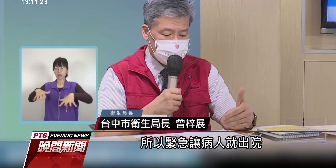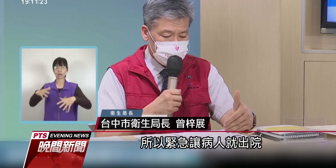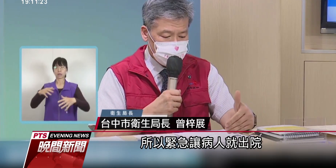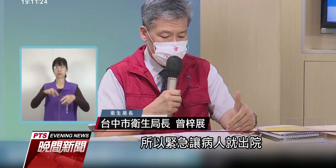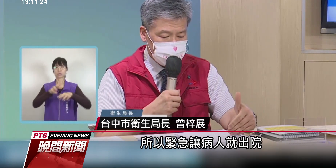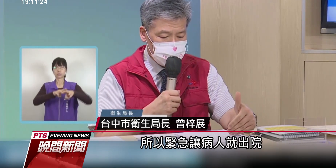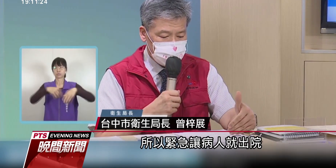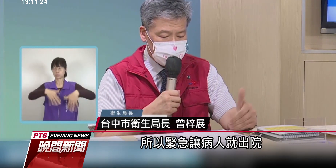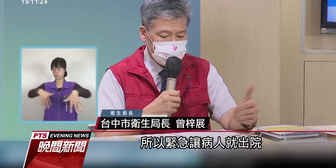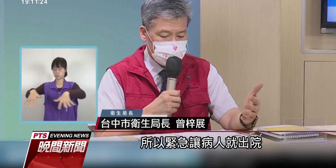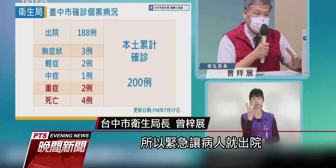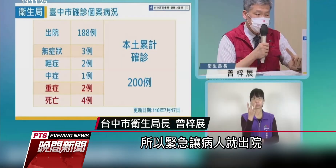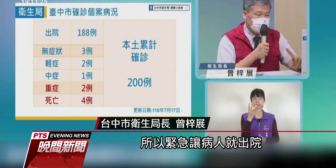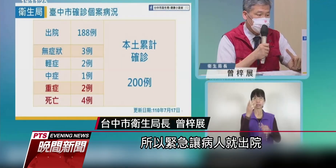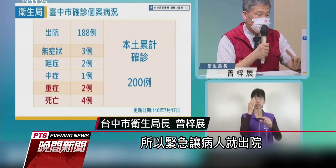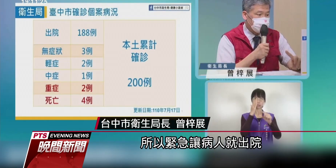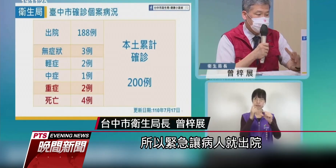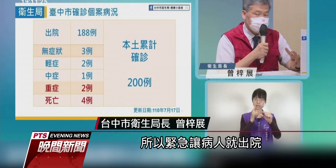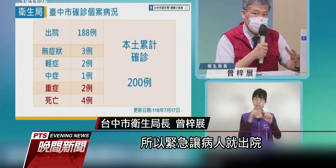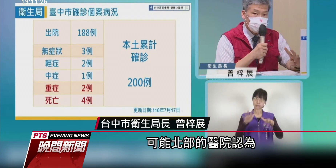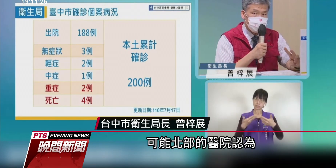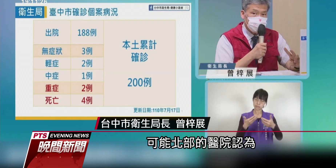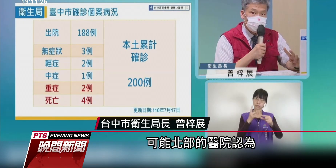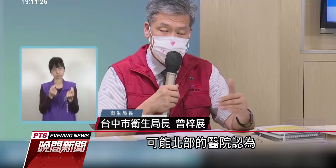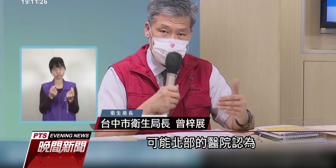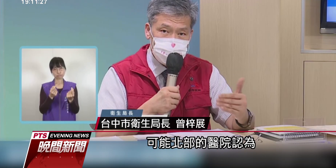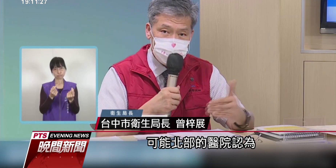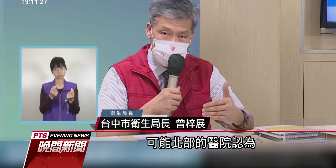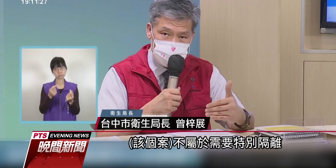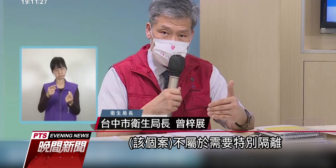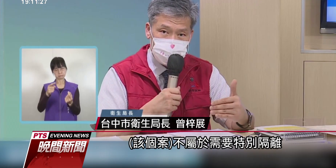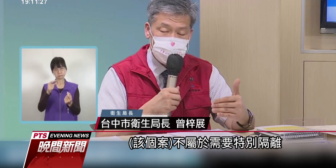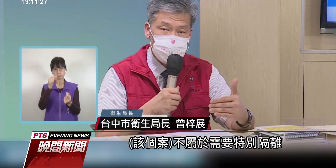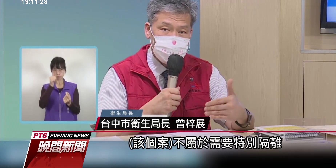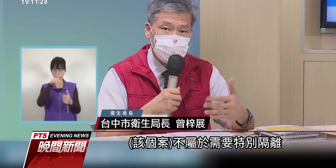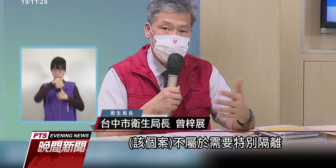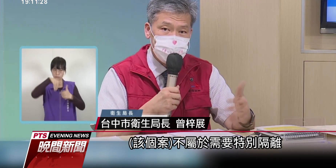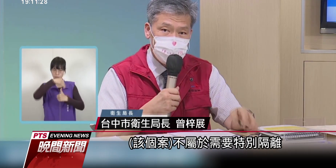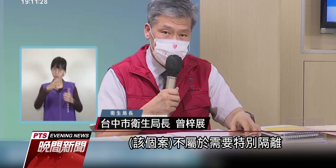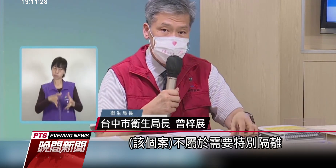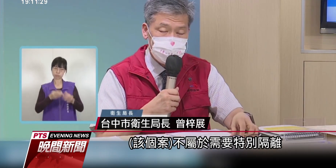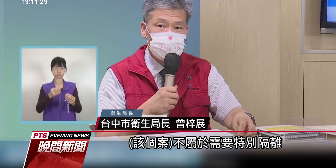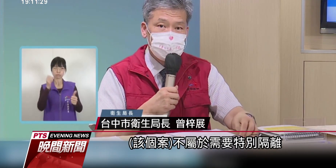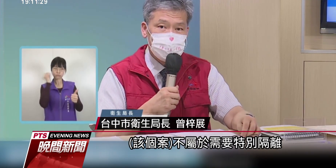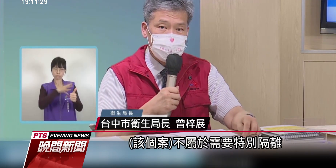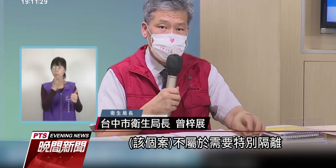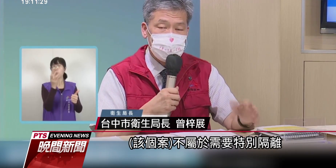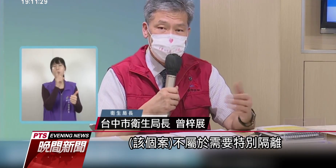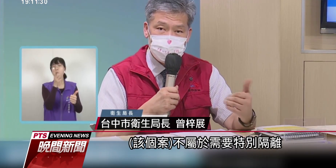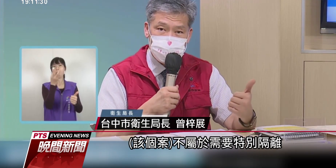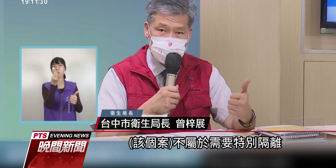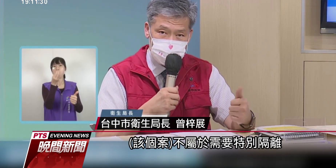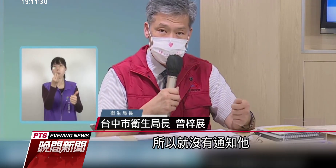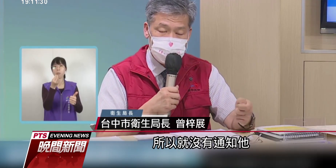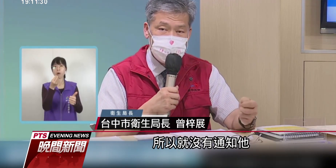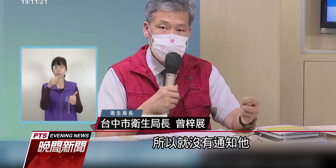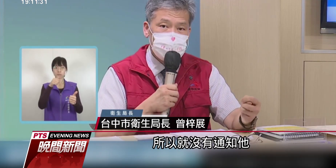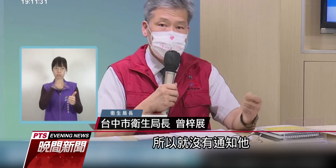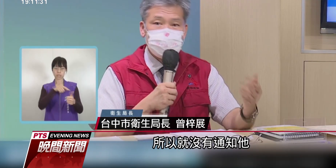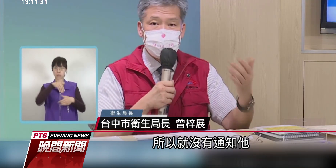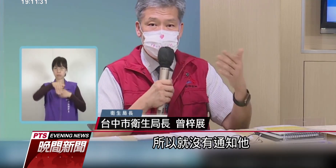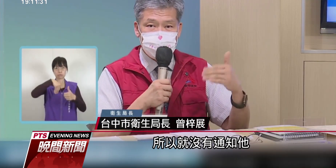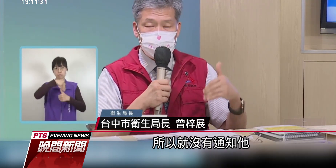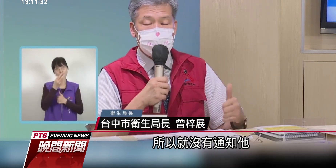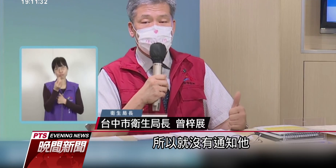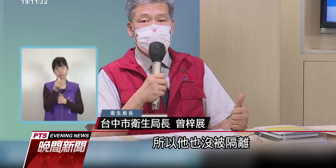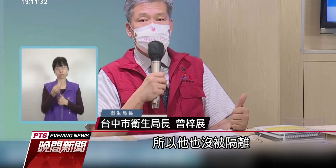这个病人就出院哈。可能北部的医院认为不属于需要特别隔离的，所以就并没有通